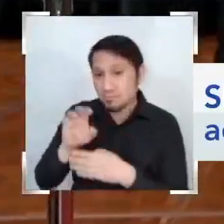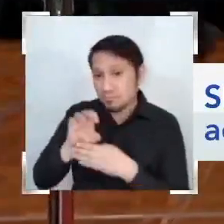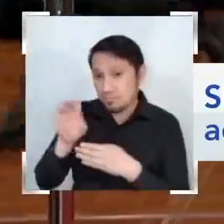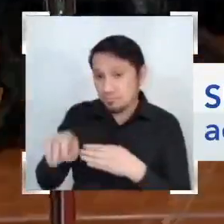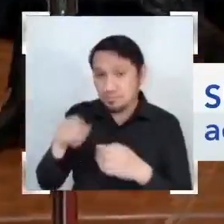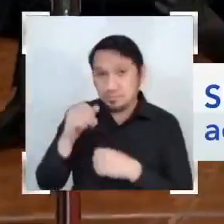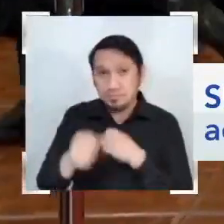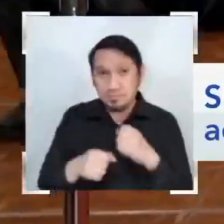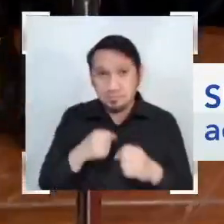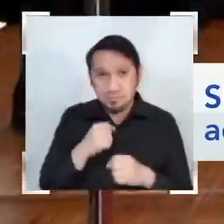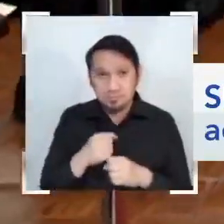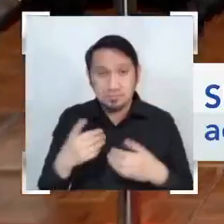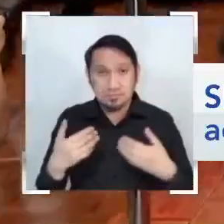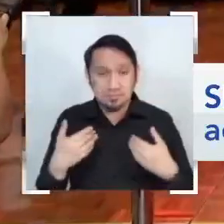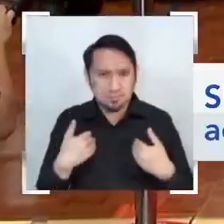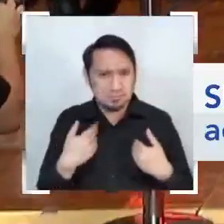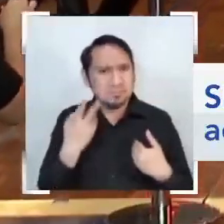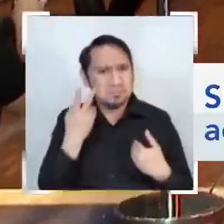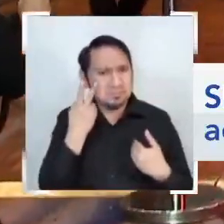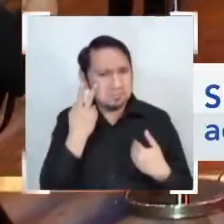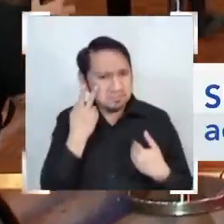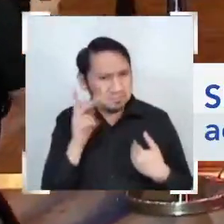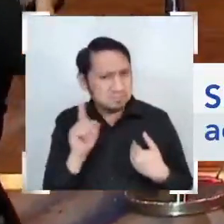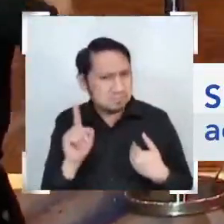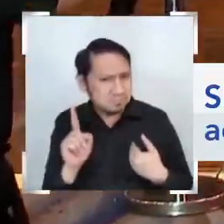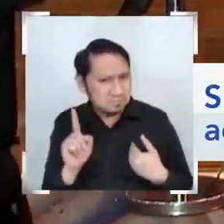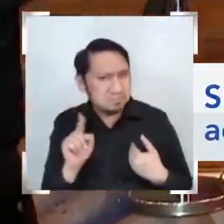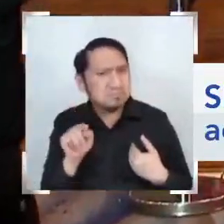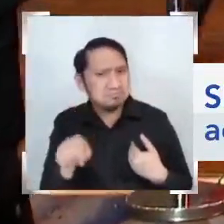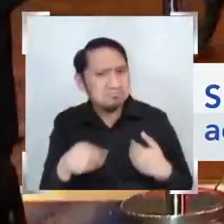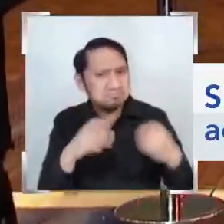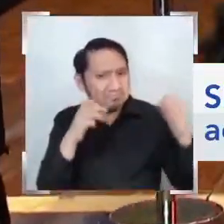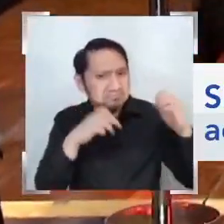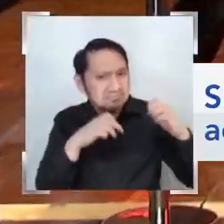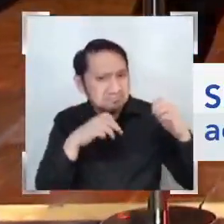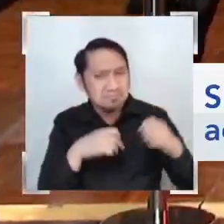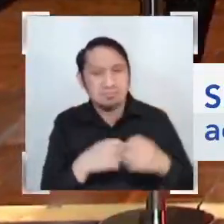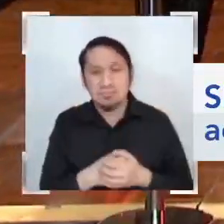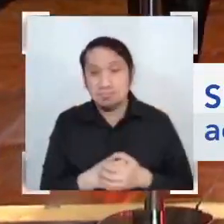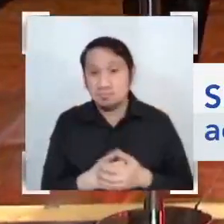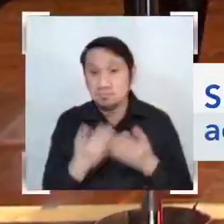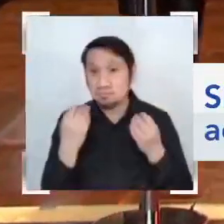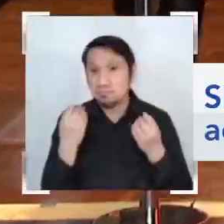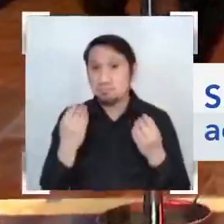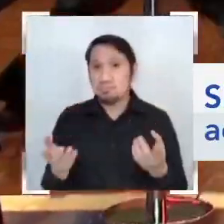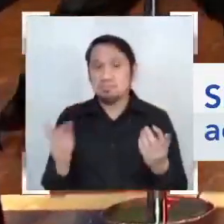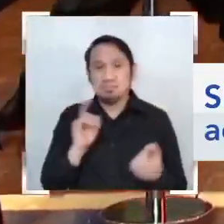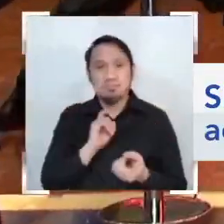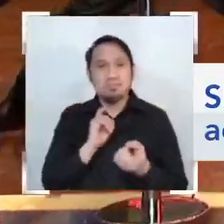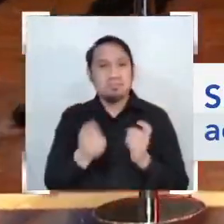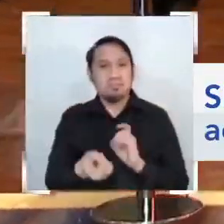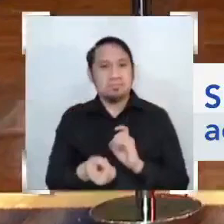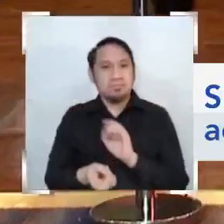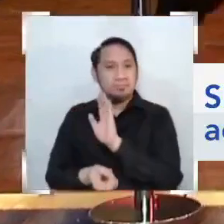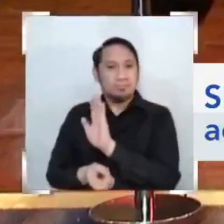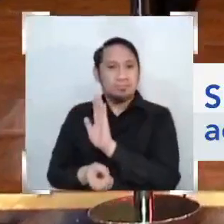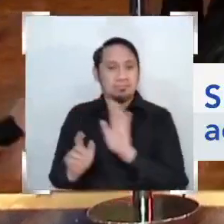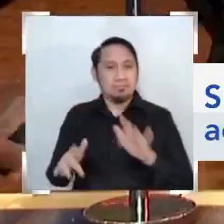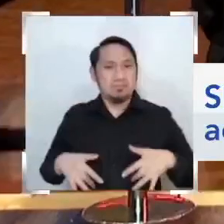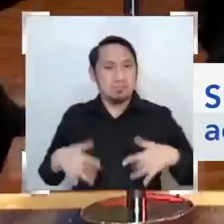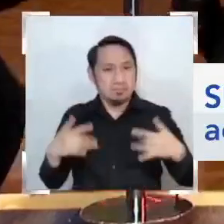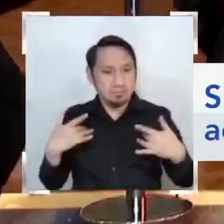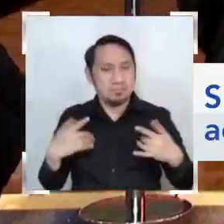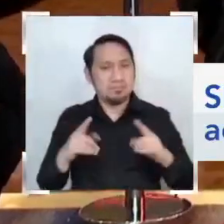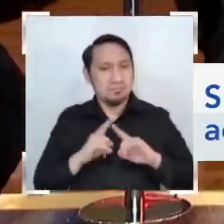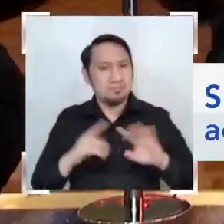ng SB19 din daw, aabangan. Marami na rin daw ang nagbago sa kanilang buhay, pero nanatili ang kanilang passion